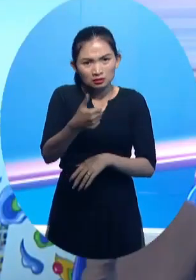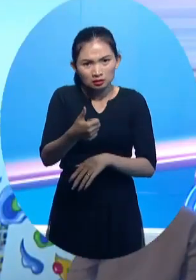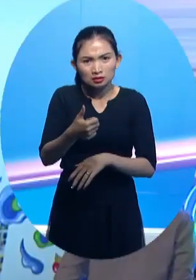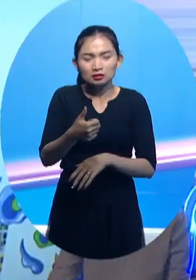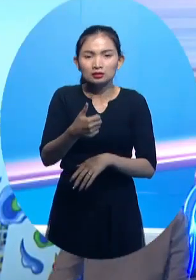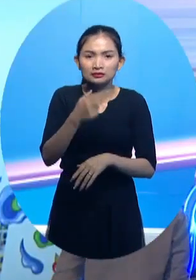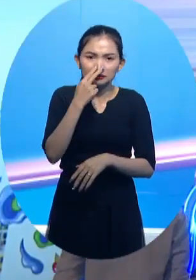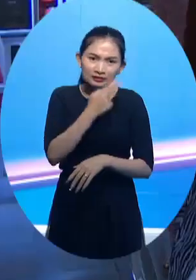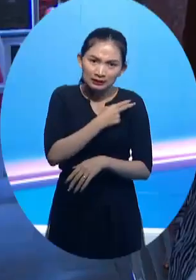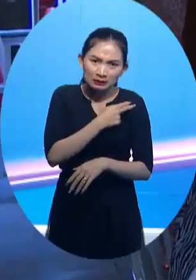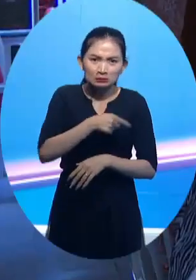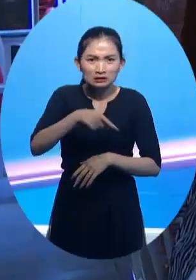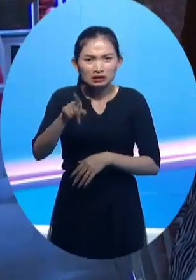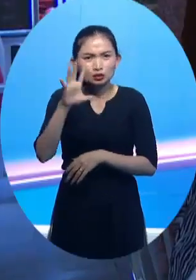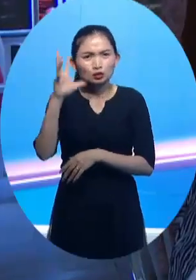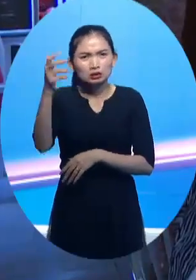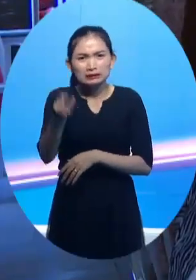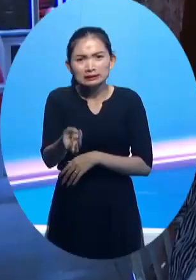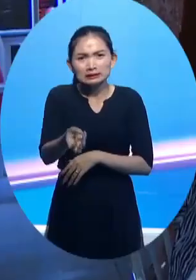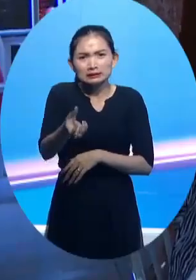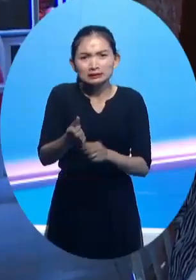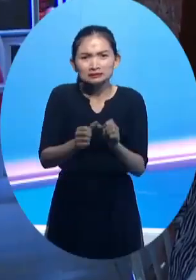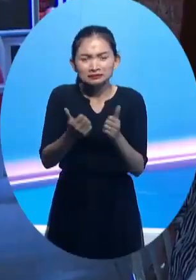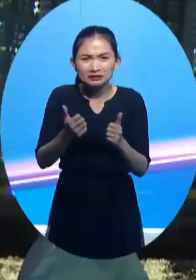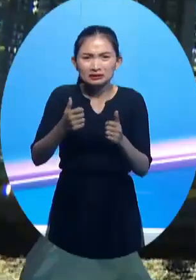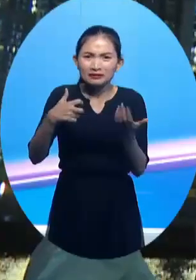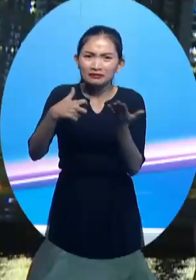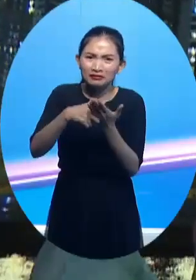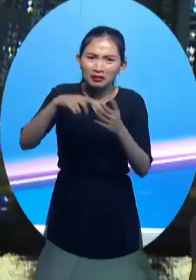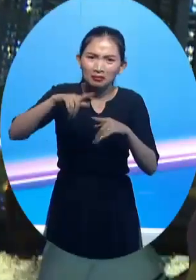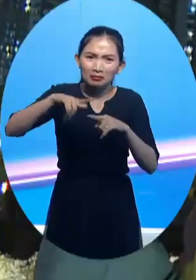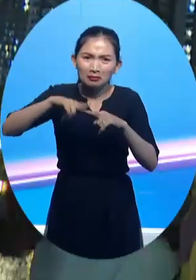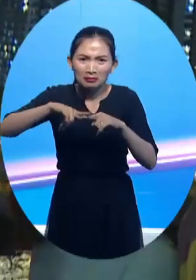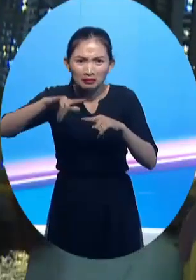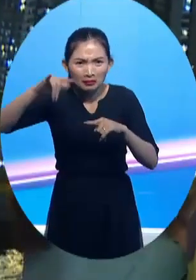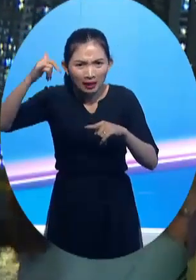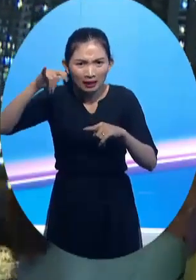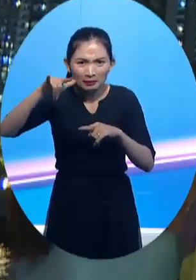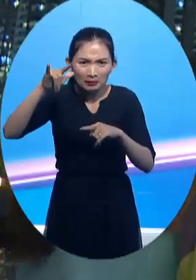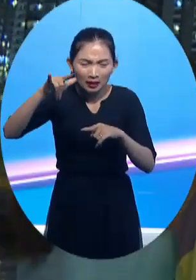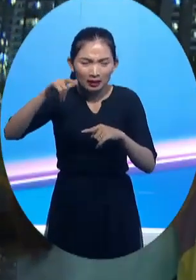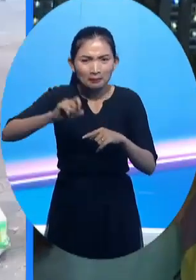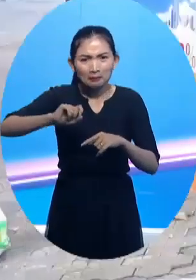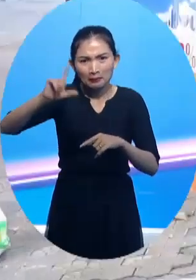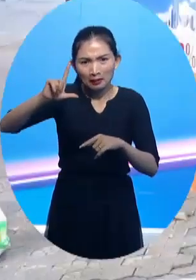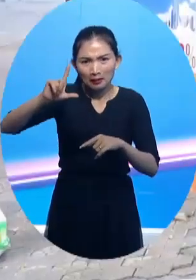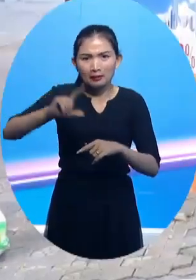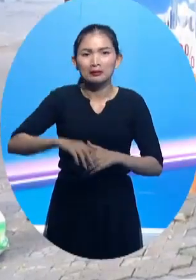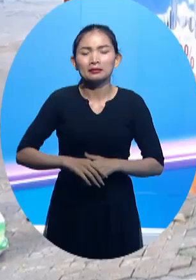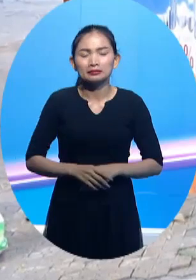đồng thời giá vé máy bay tăng cao nên đa số khách lựa chọn du lịch nội đô cùng với gia đình hoặc về quê ở các tỉnh lân